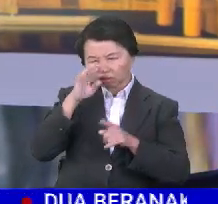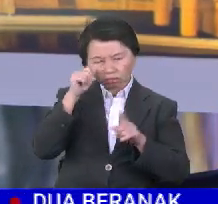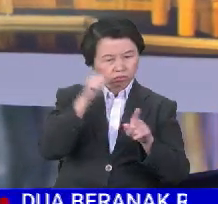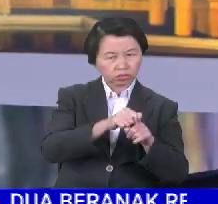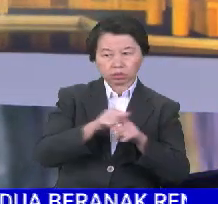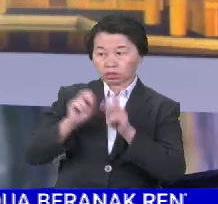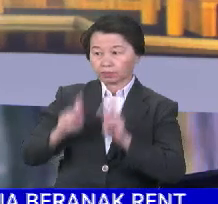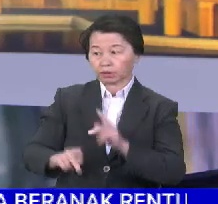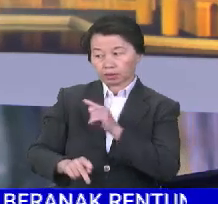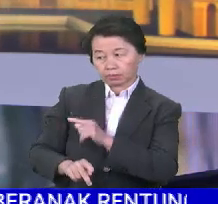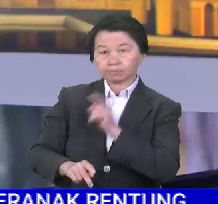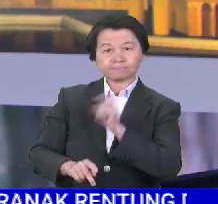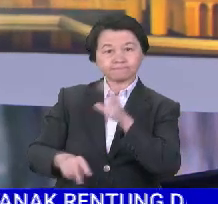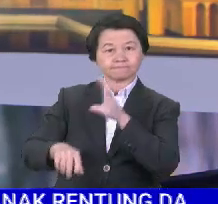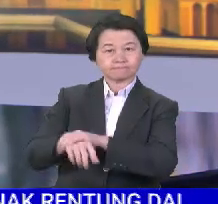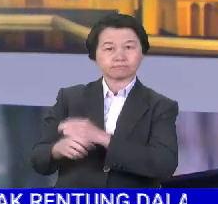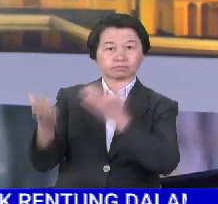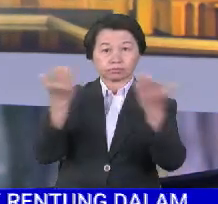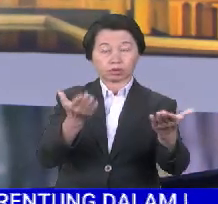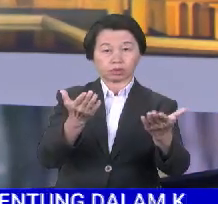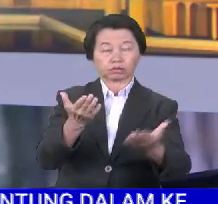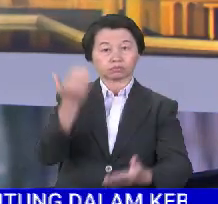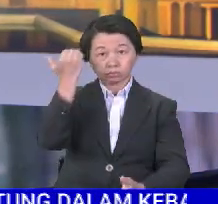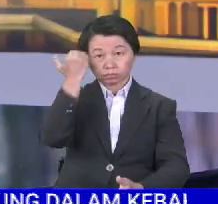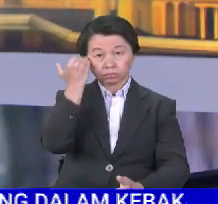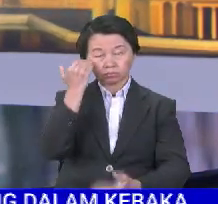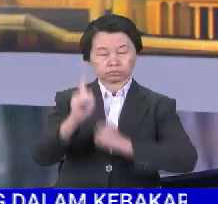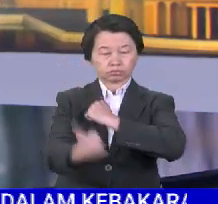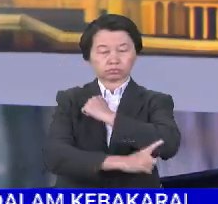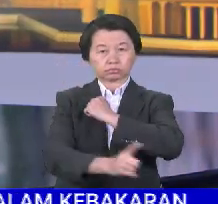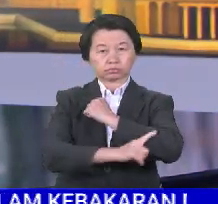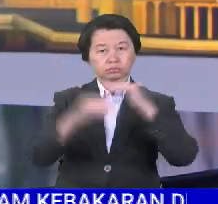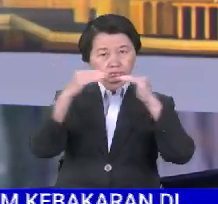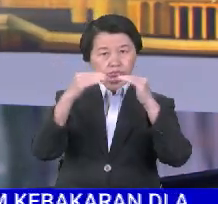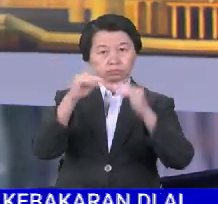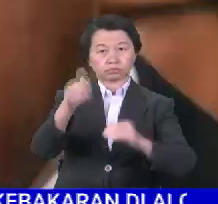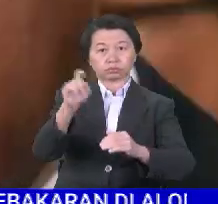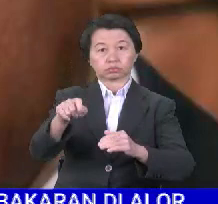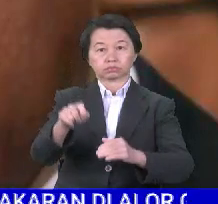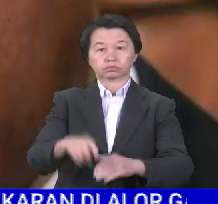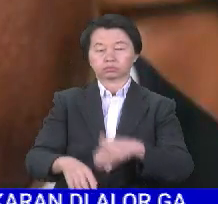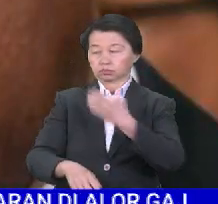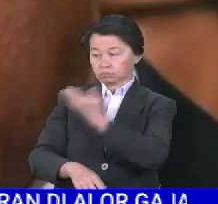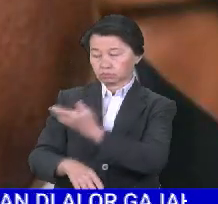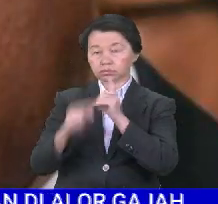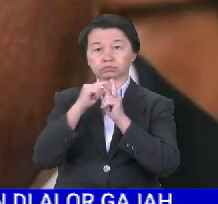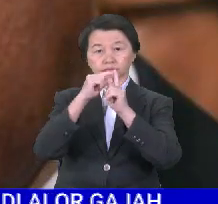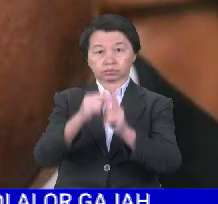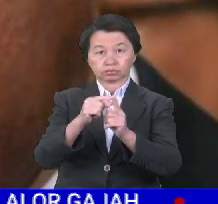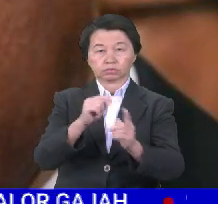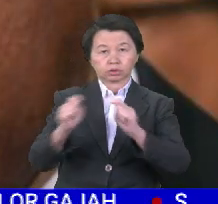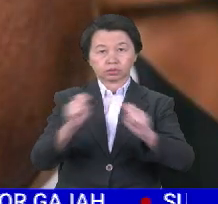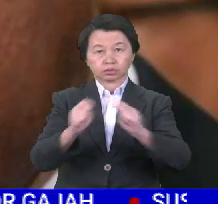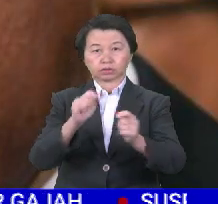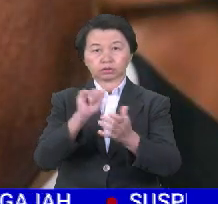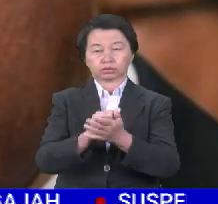pihak terbabit perlu dibawa ke muka pengadilan dan dikenakan hukuman setimpal. Beliau dalam satu kenyataan menekankan tindakan